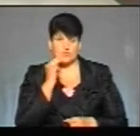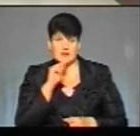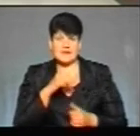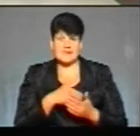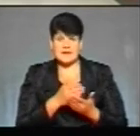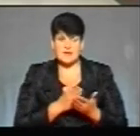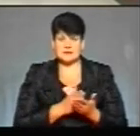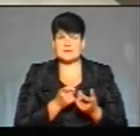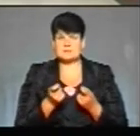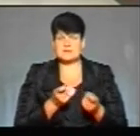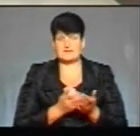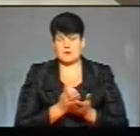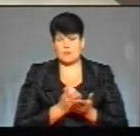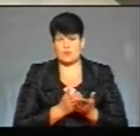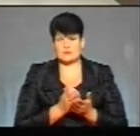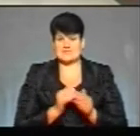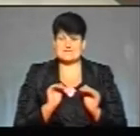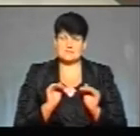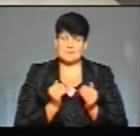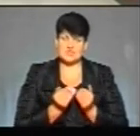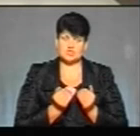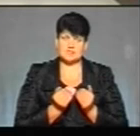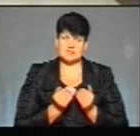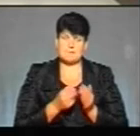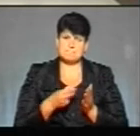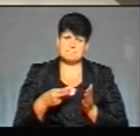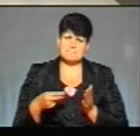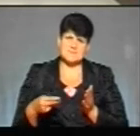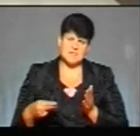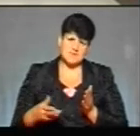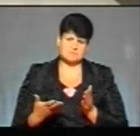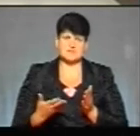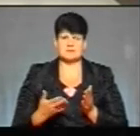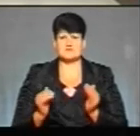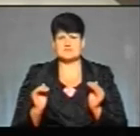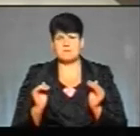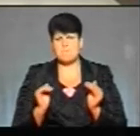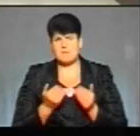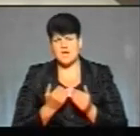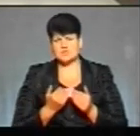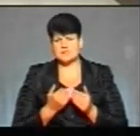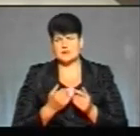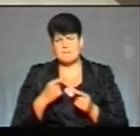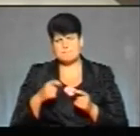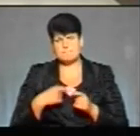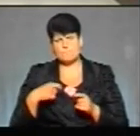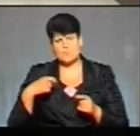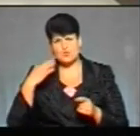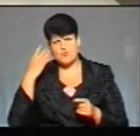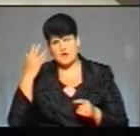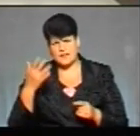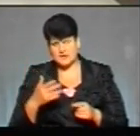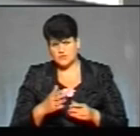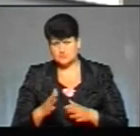надання адміністративних послуг. Зменшення підписів чиновників, зменшення бюрократичної цієї всієї системи.